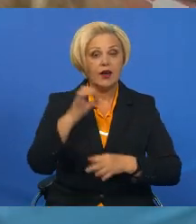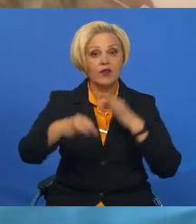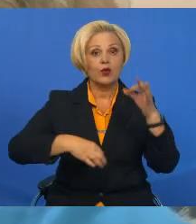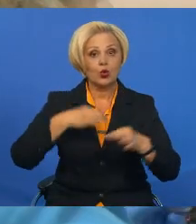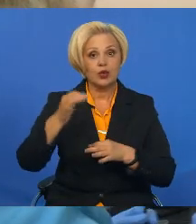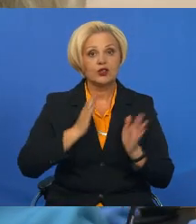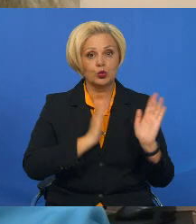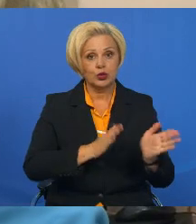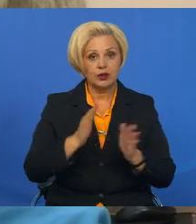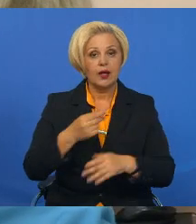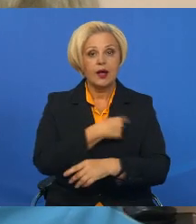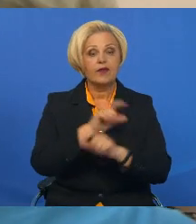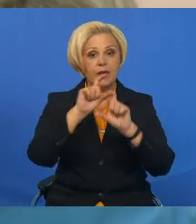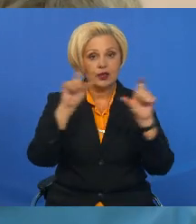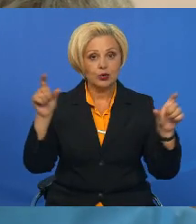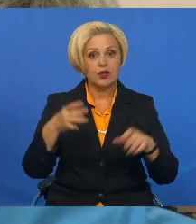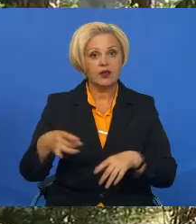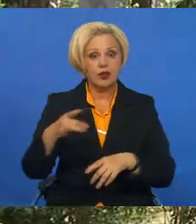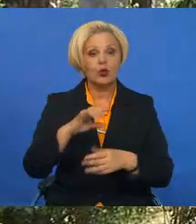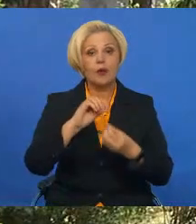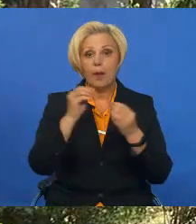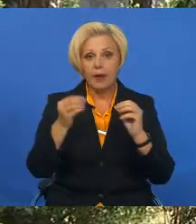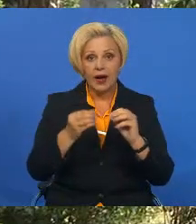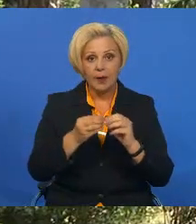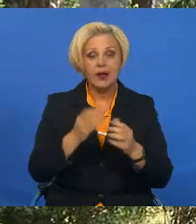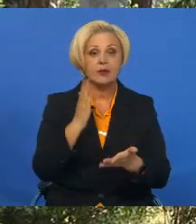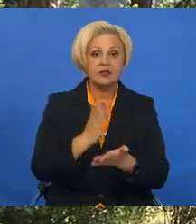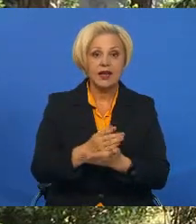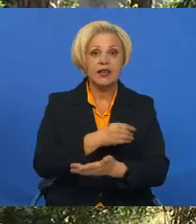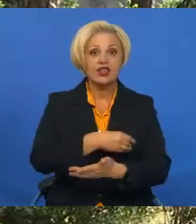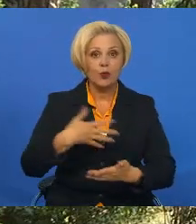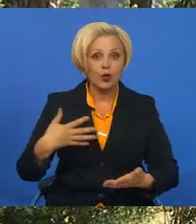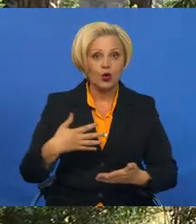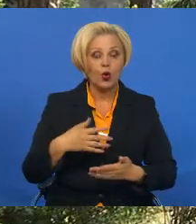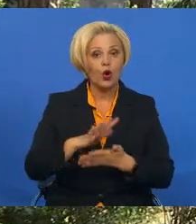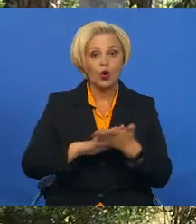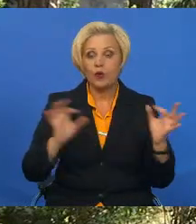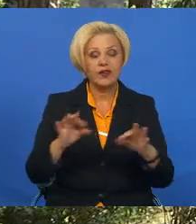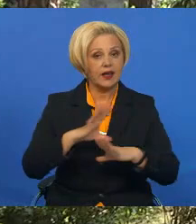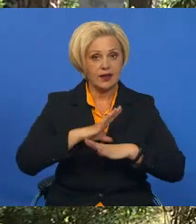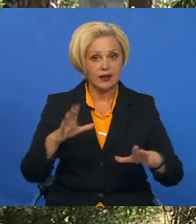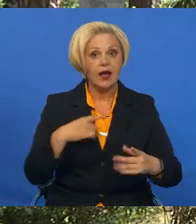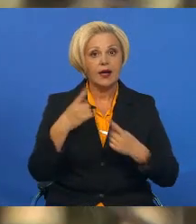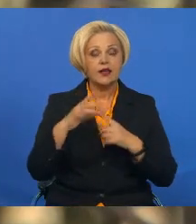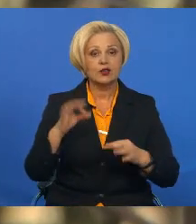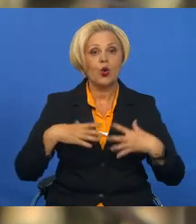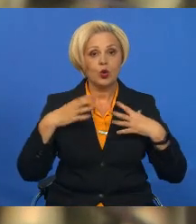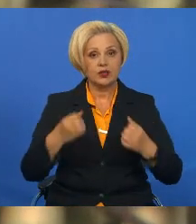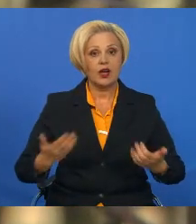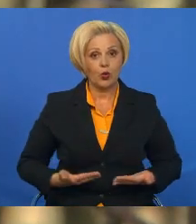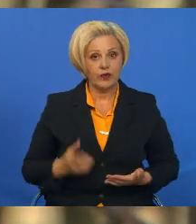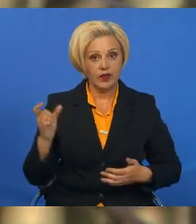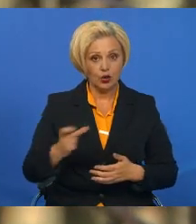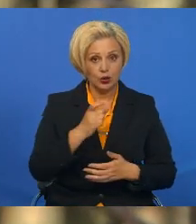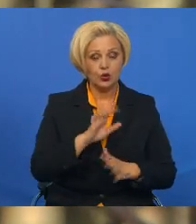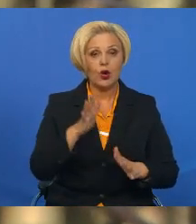круглосуточном режиме. У медустановых региона проблем с наявностью крови и ее компонентов не было николи. У решти размова идет об здоровье людей. Только